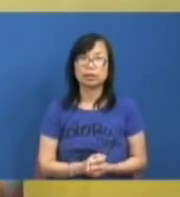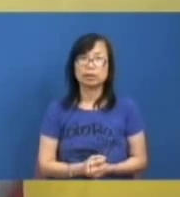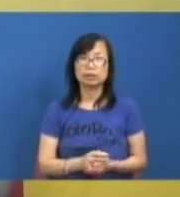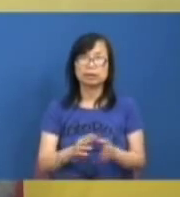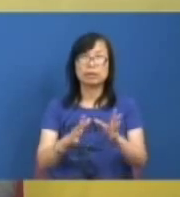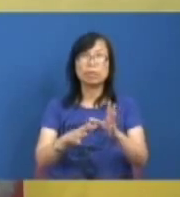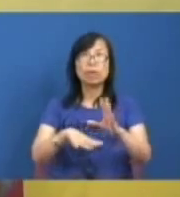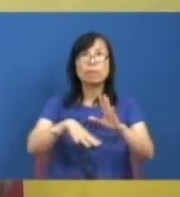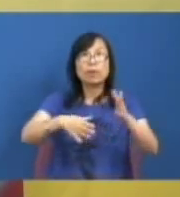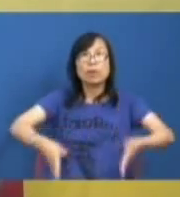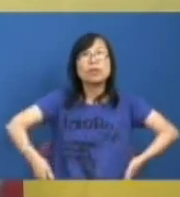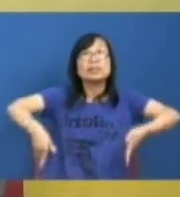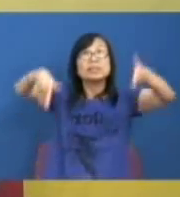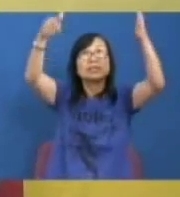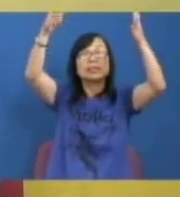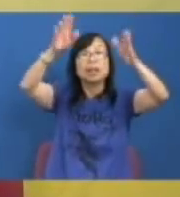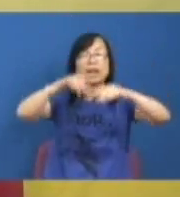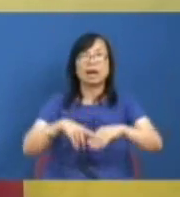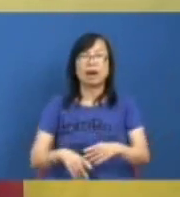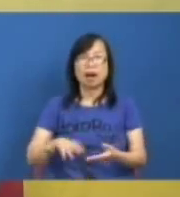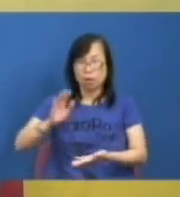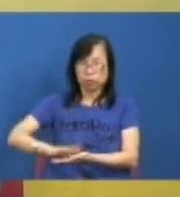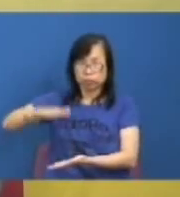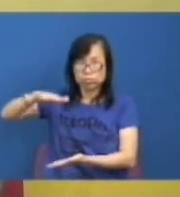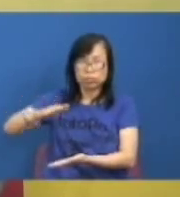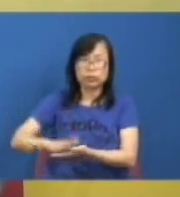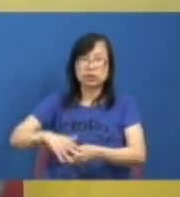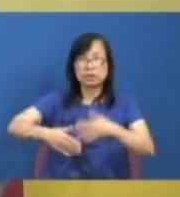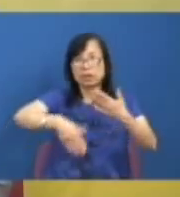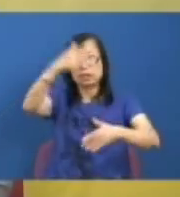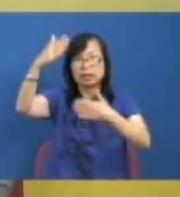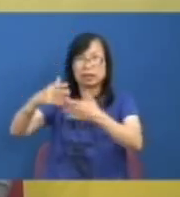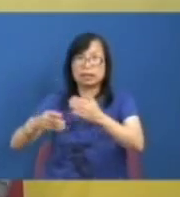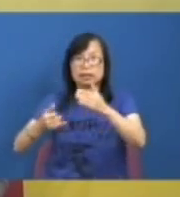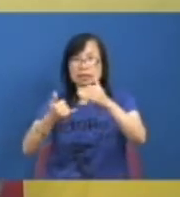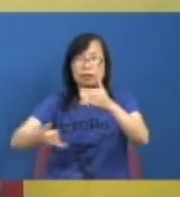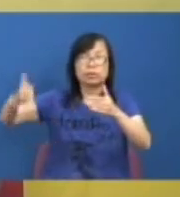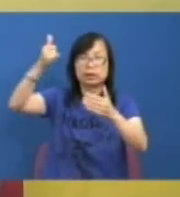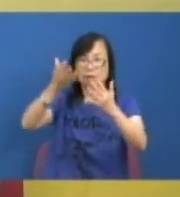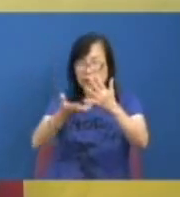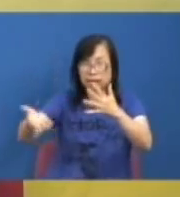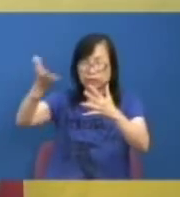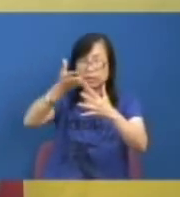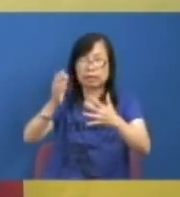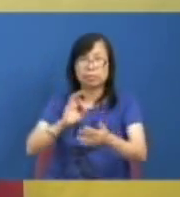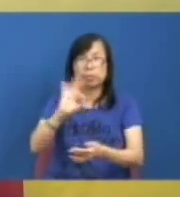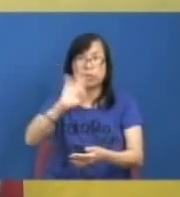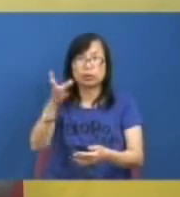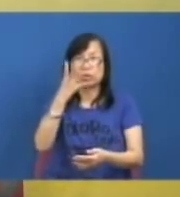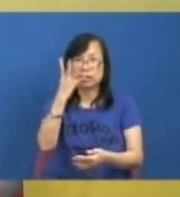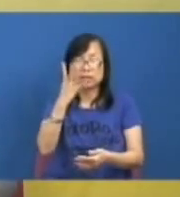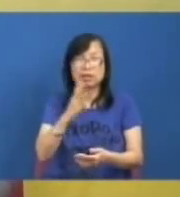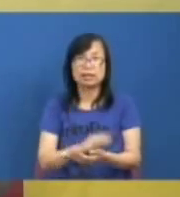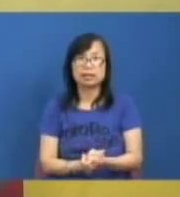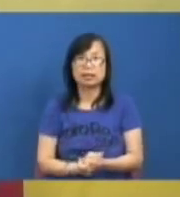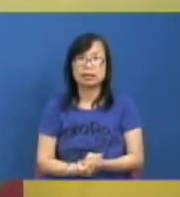大廈豪宅咧，都好興跳層嘅。咁跳層呢樣嘢咧，你話冇咗個四字咧，都還